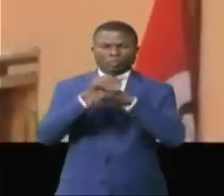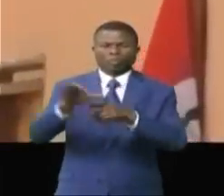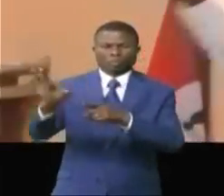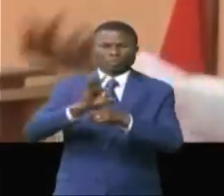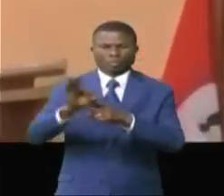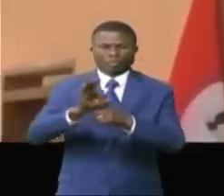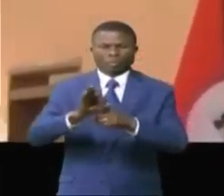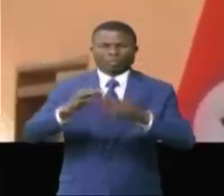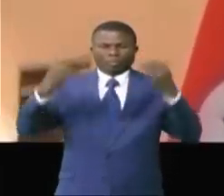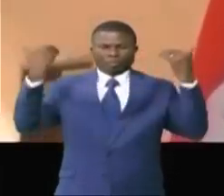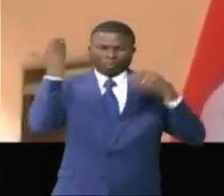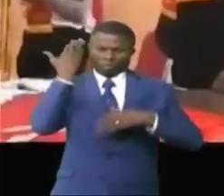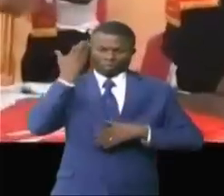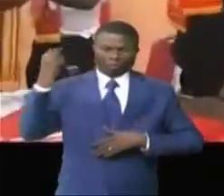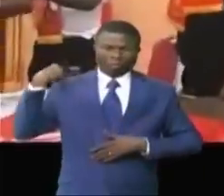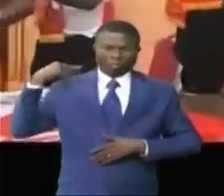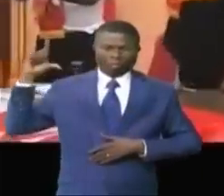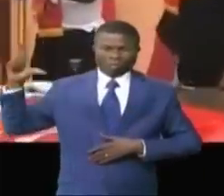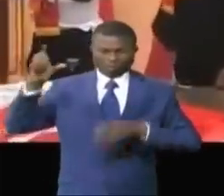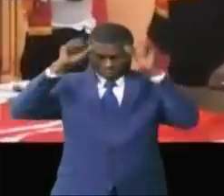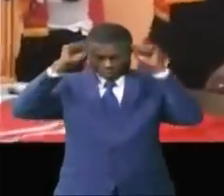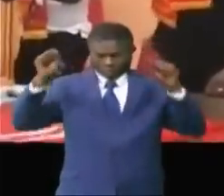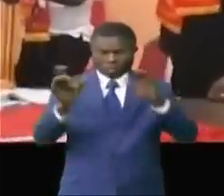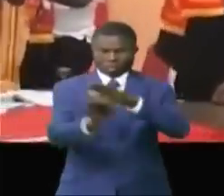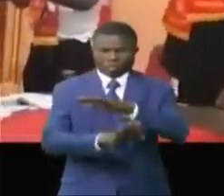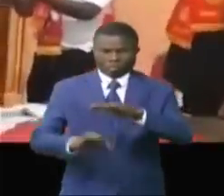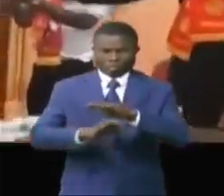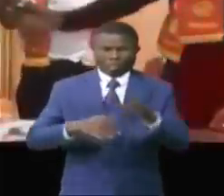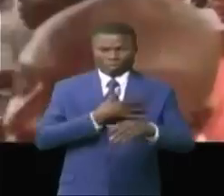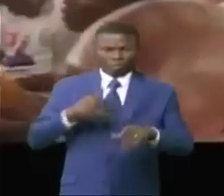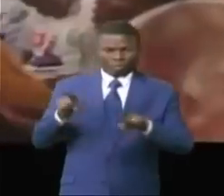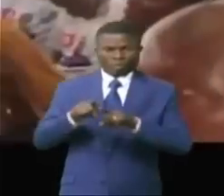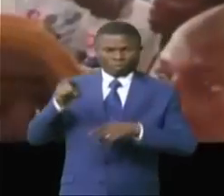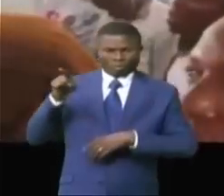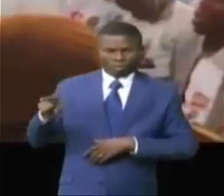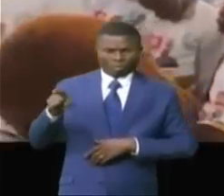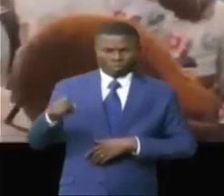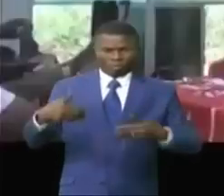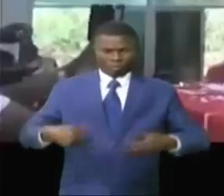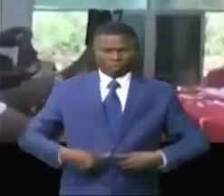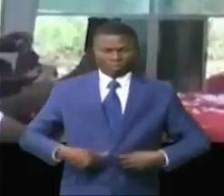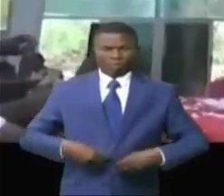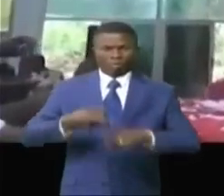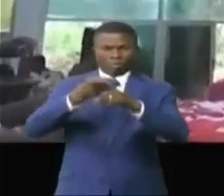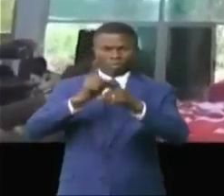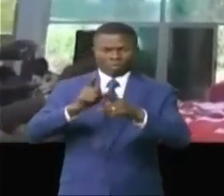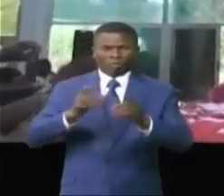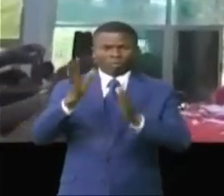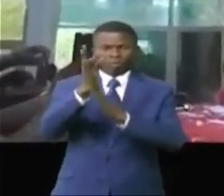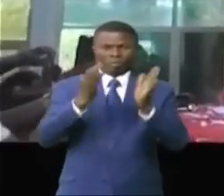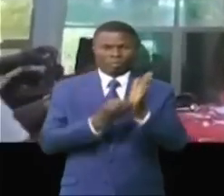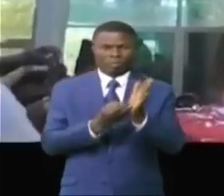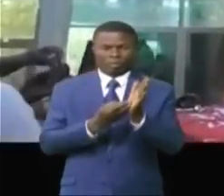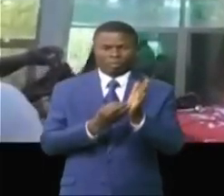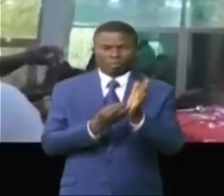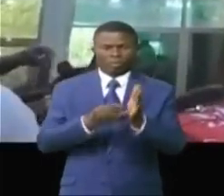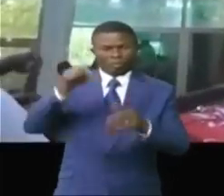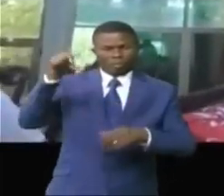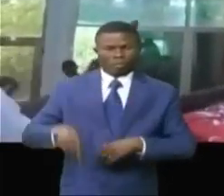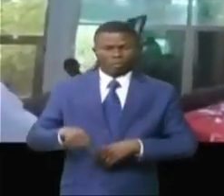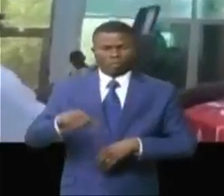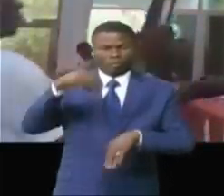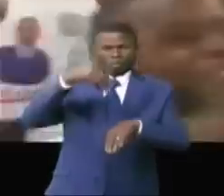dirige M. Gabriel Tsoubou, président de la fondation qui porte son nom. Ces jeunes venus de 17 quartiers de Boma ont d'une